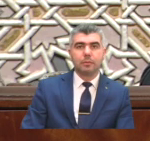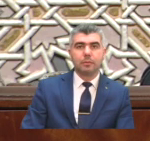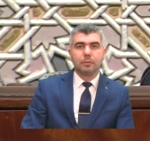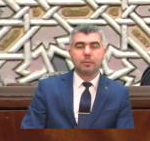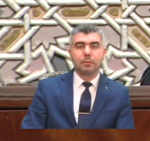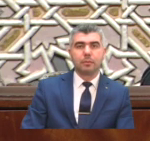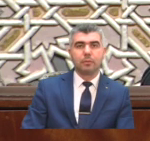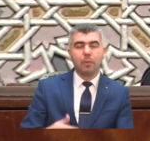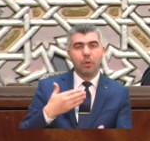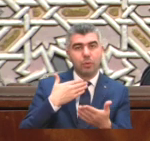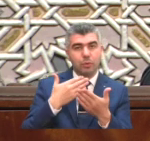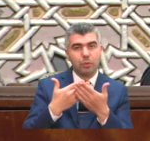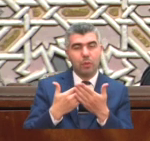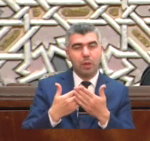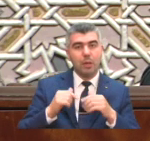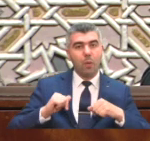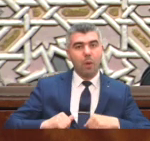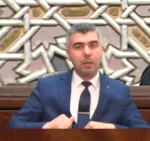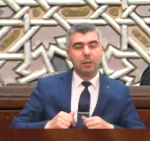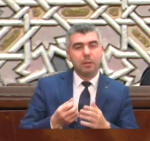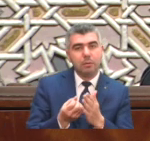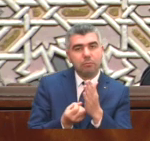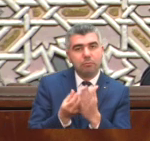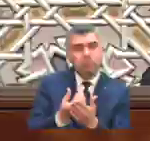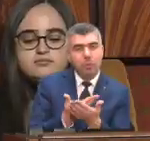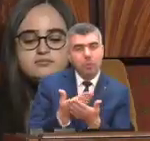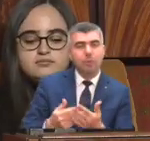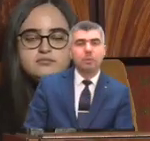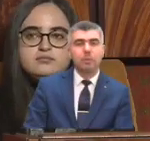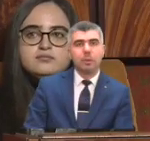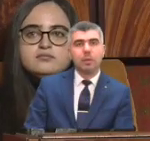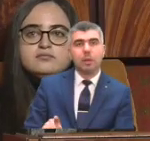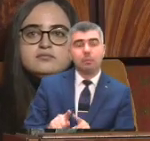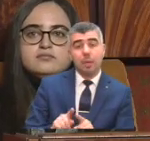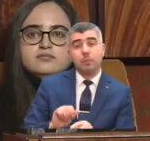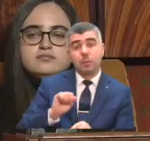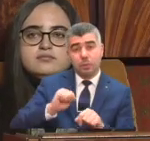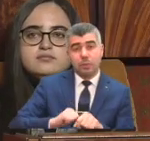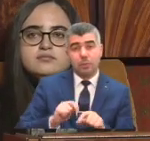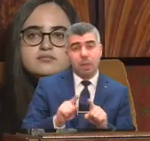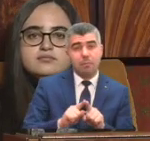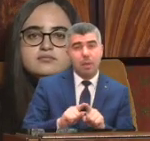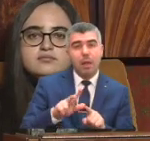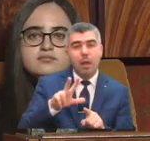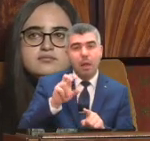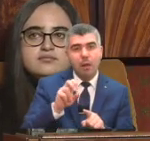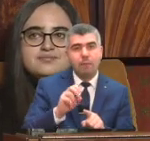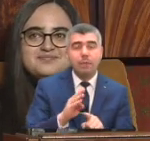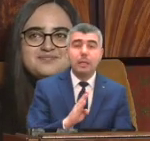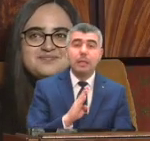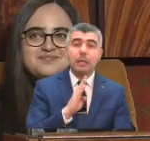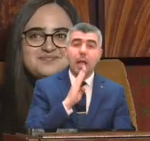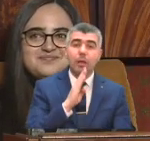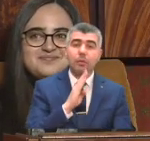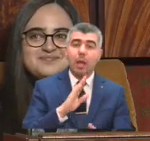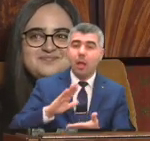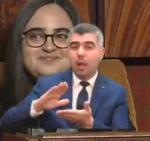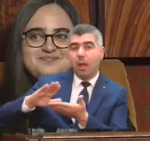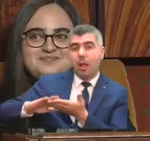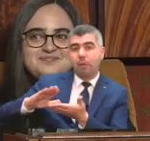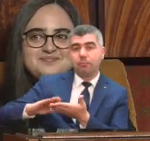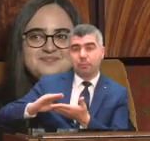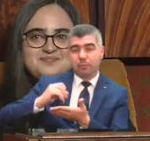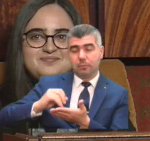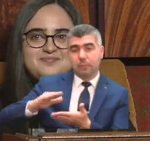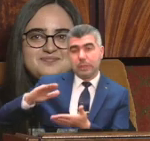شكرا السيدة الوزيرة على هذه المعطيات. في الحقيقة السيدة الوزيرة، أنا كنعقل، كان عندي 12 عام وكنشوف المباني الآلية